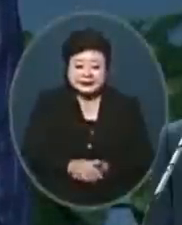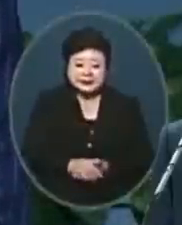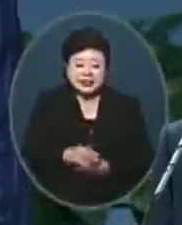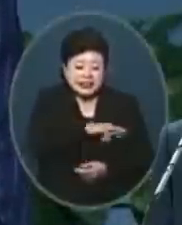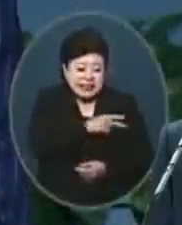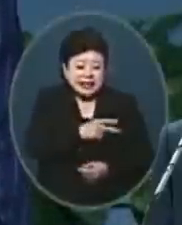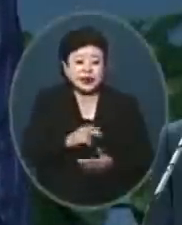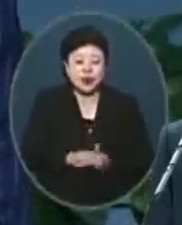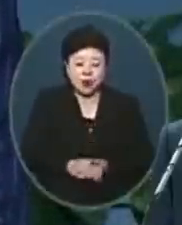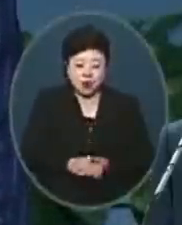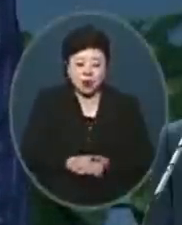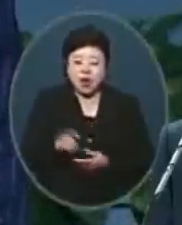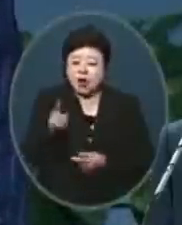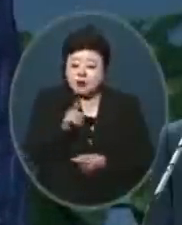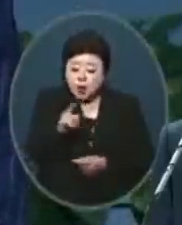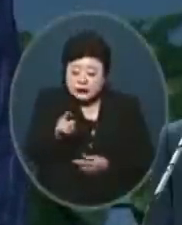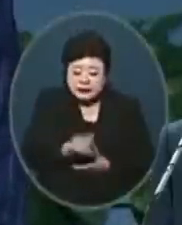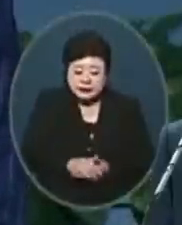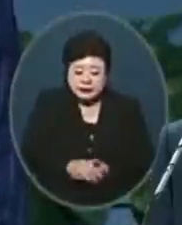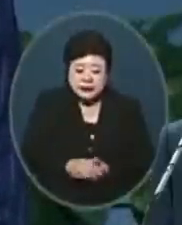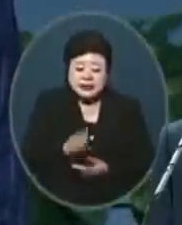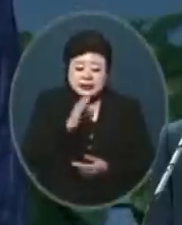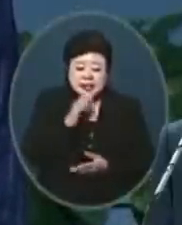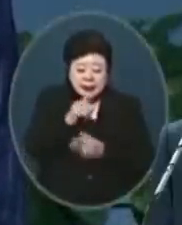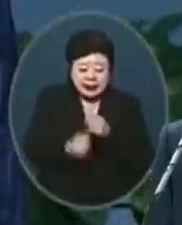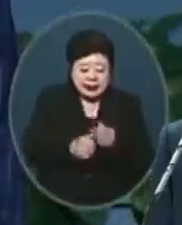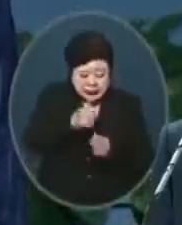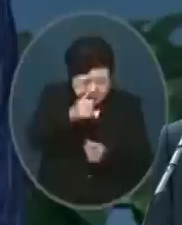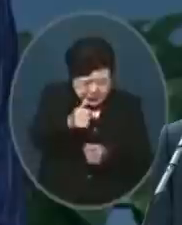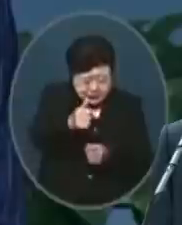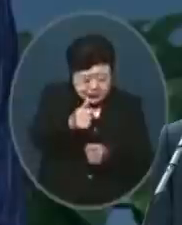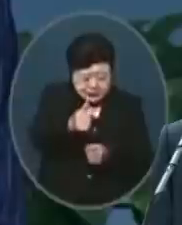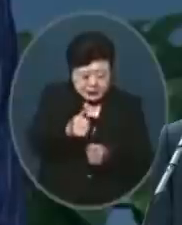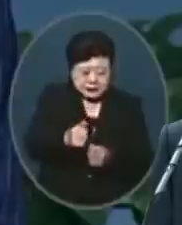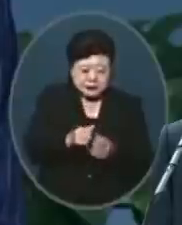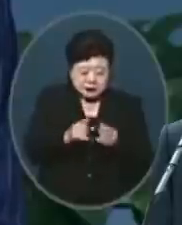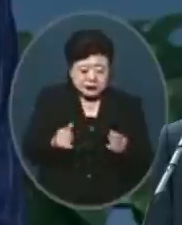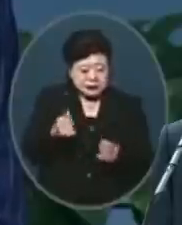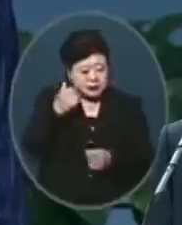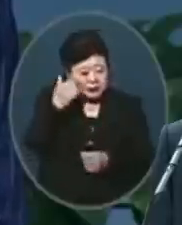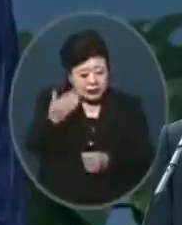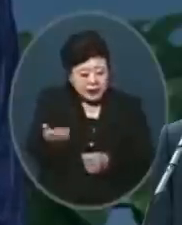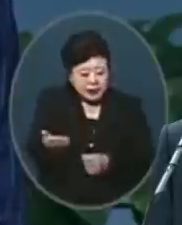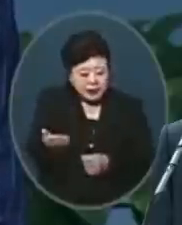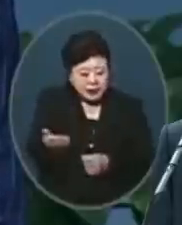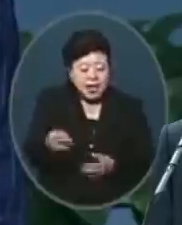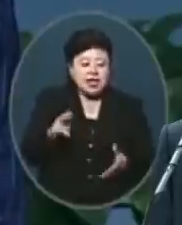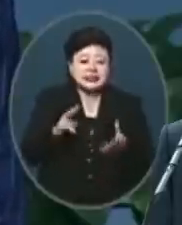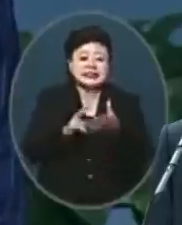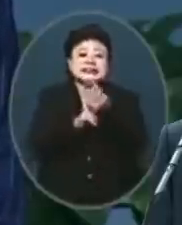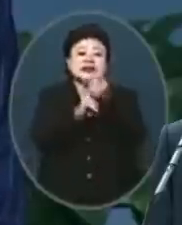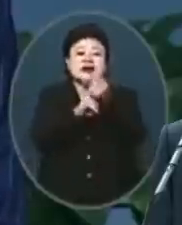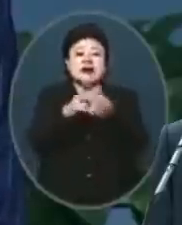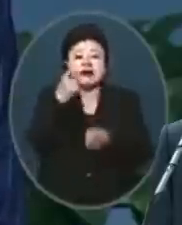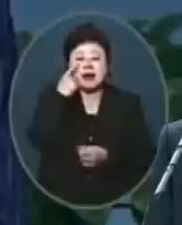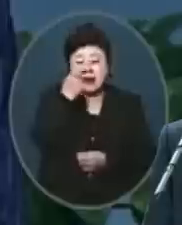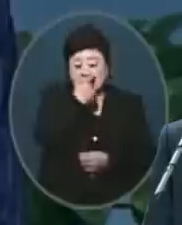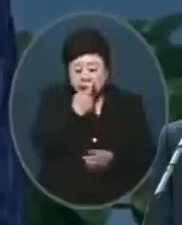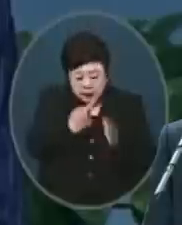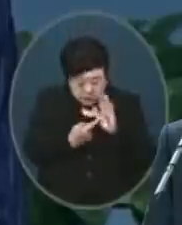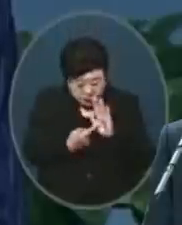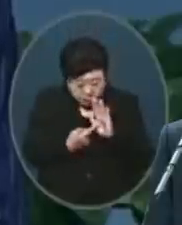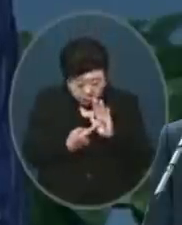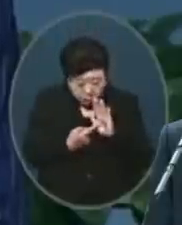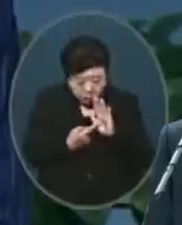이단이고 무엇이 참 하나님 백성들인 것입니까? 기적이 그걸 증명하는 것입니다.